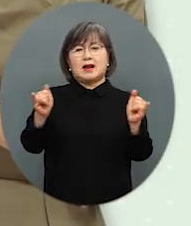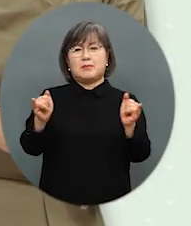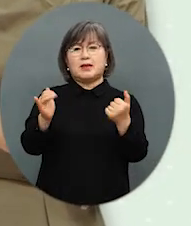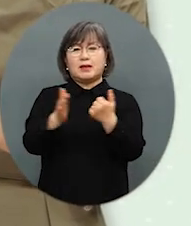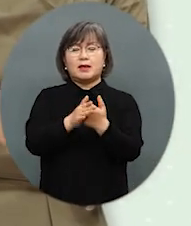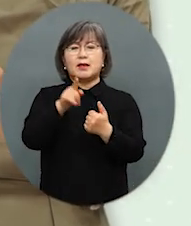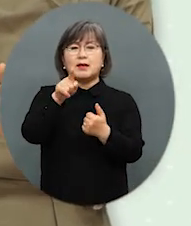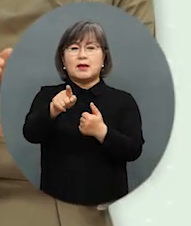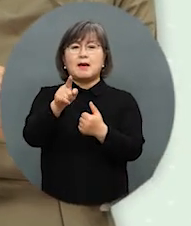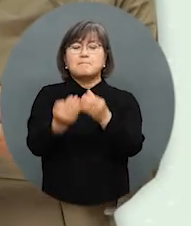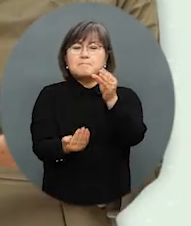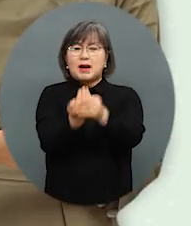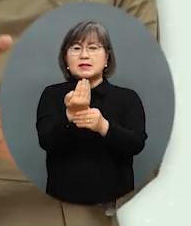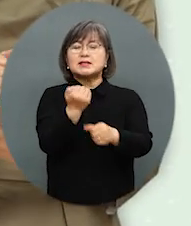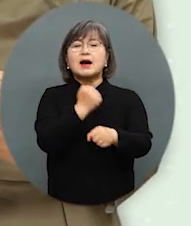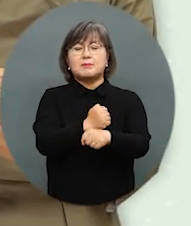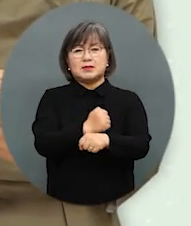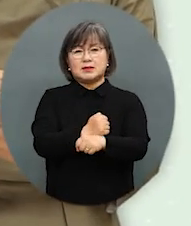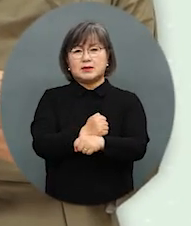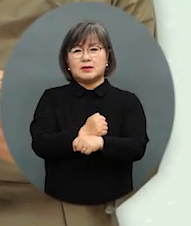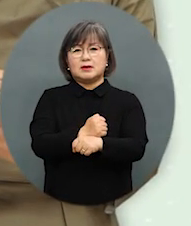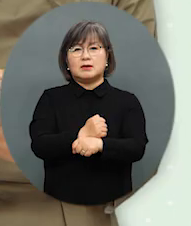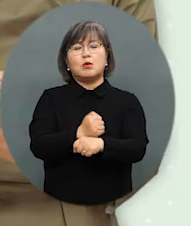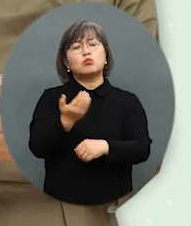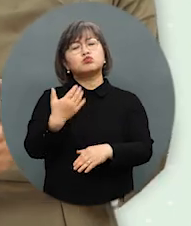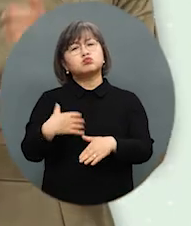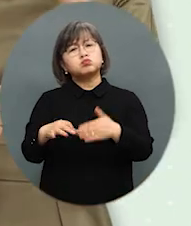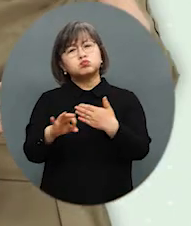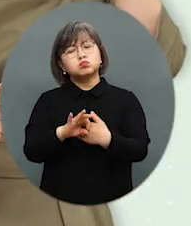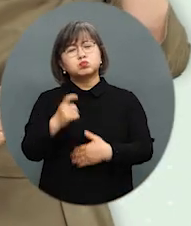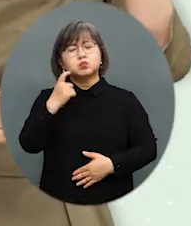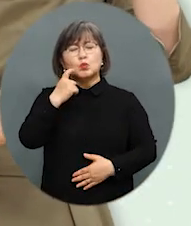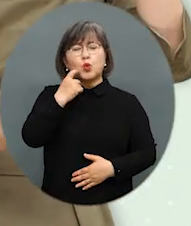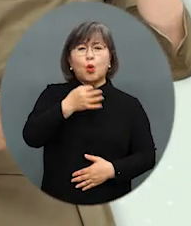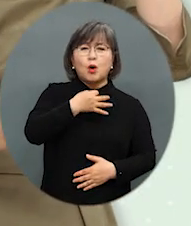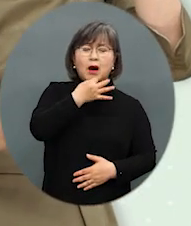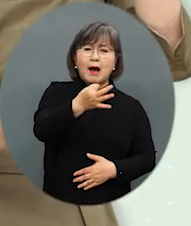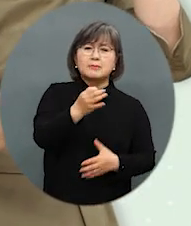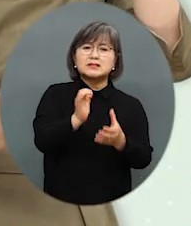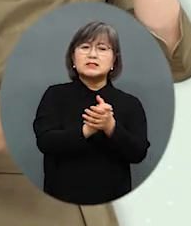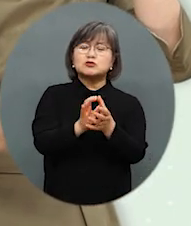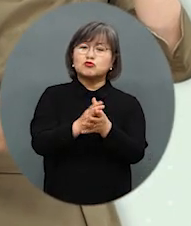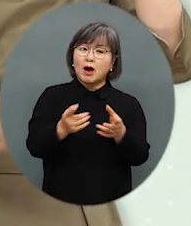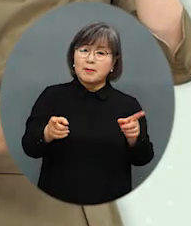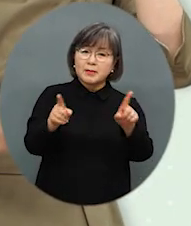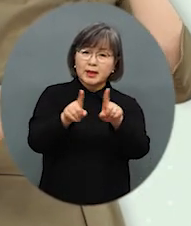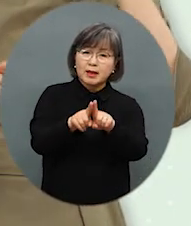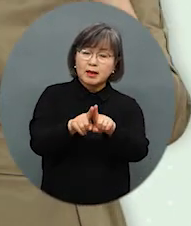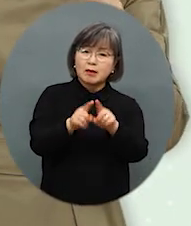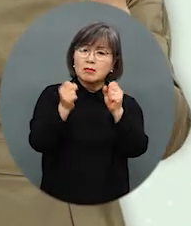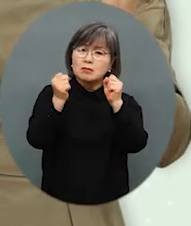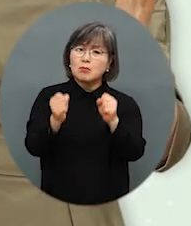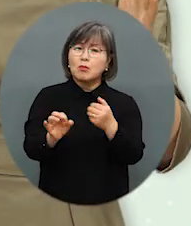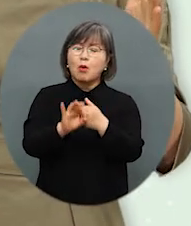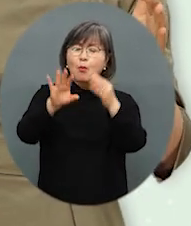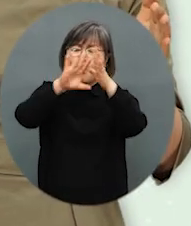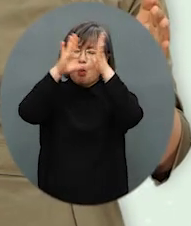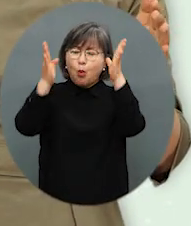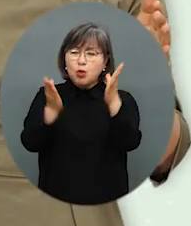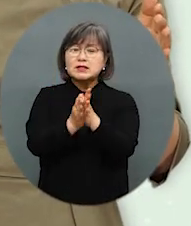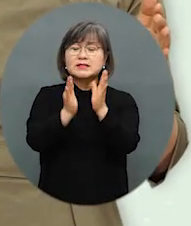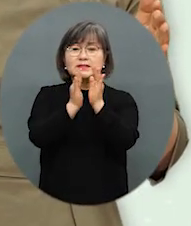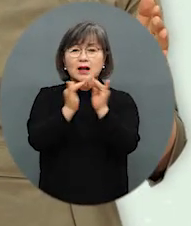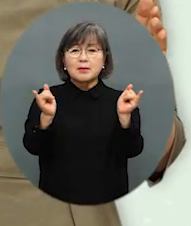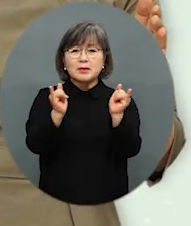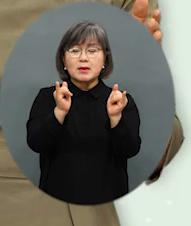B형이 사람에게 인플루엔자를 발생시킵니다. 그럼 독감에 걸린 친구와 함께 있으면